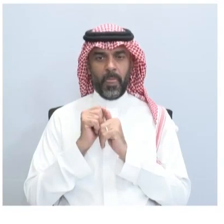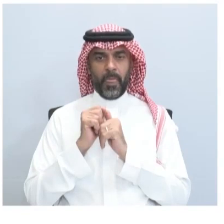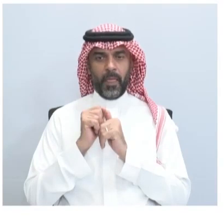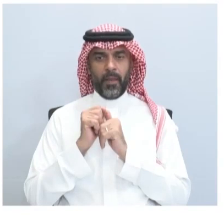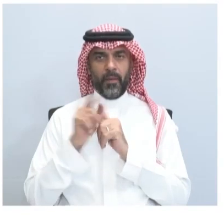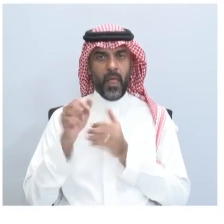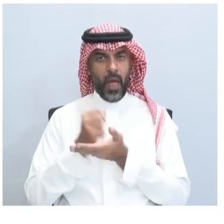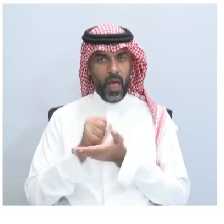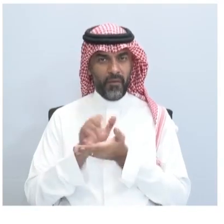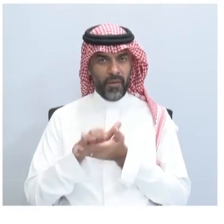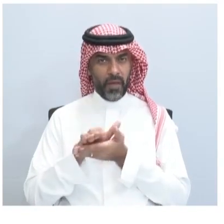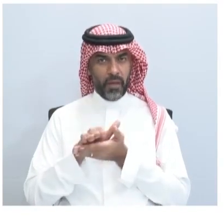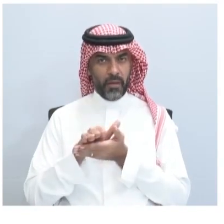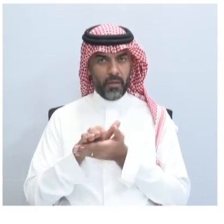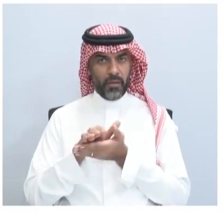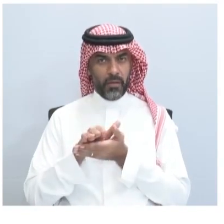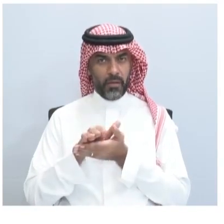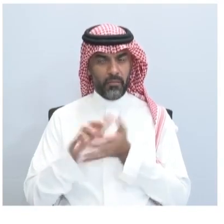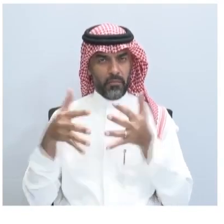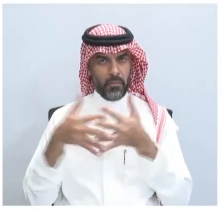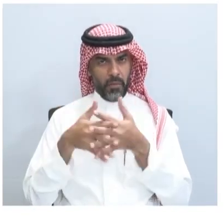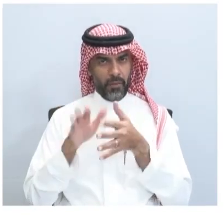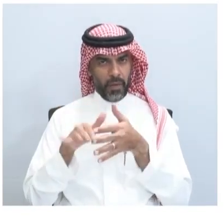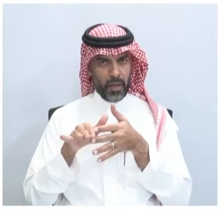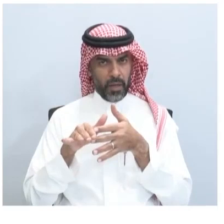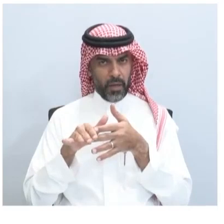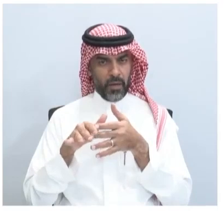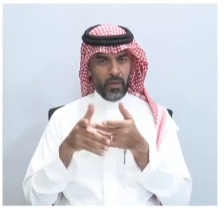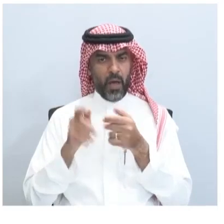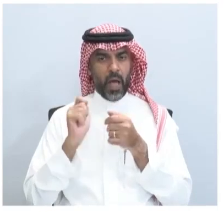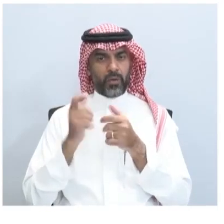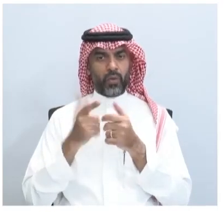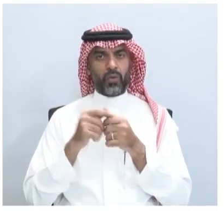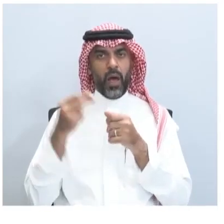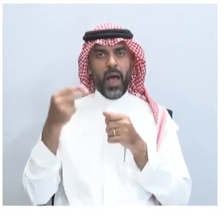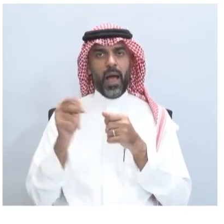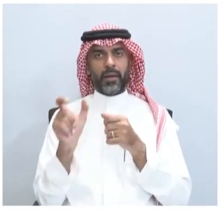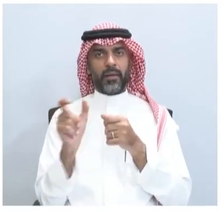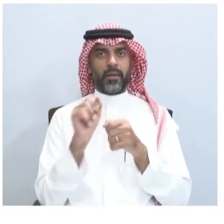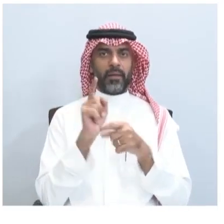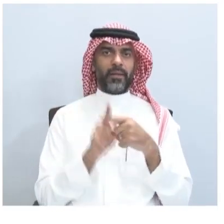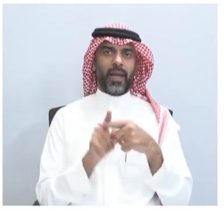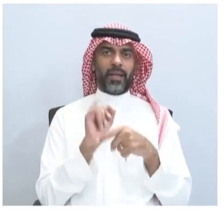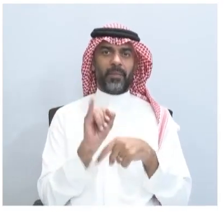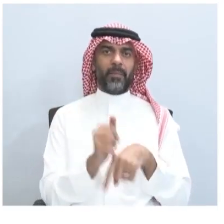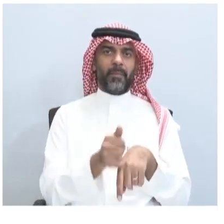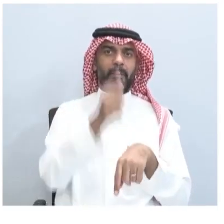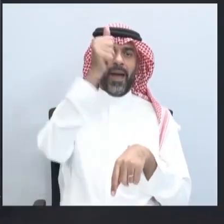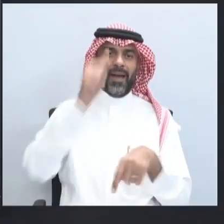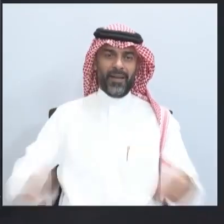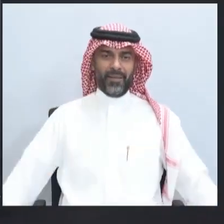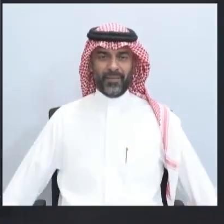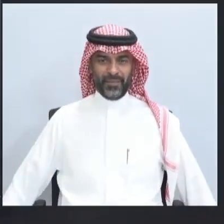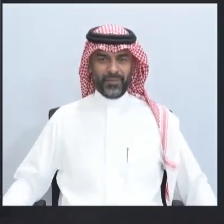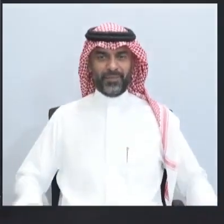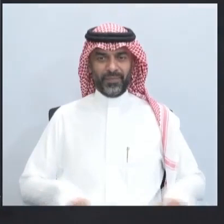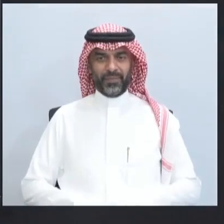ا هل فيها حذف ما اصلها اصلها عن حرف الجر وما